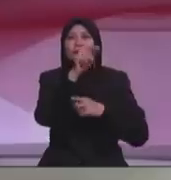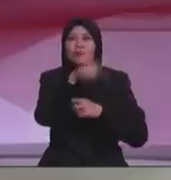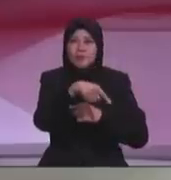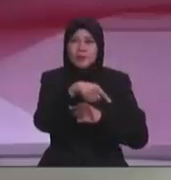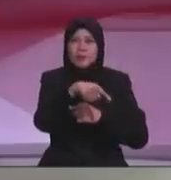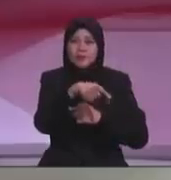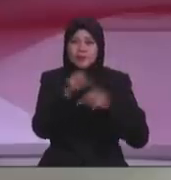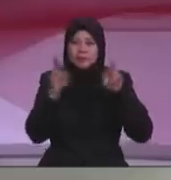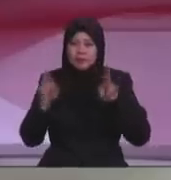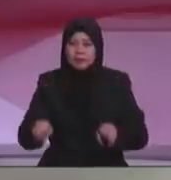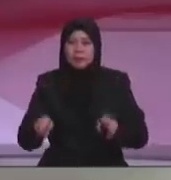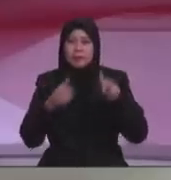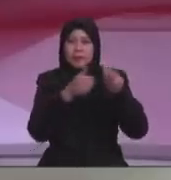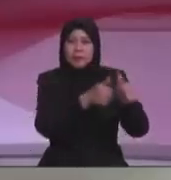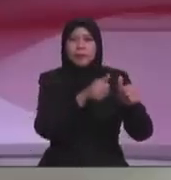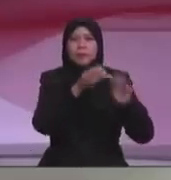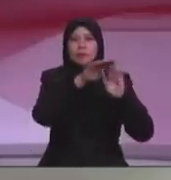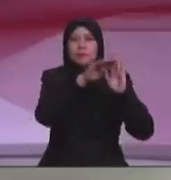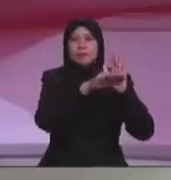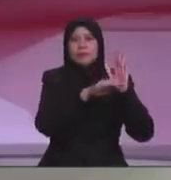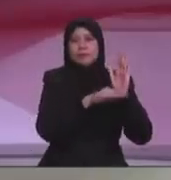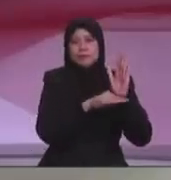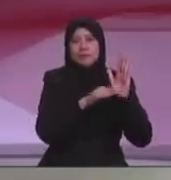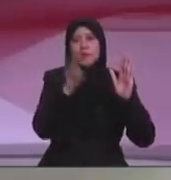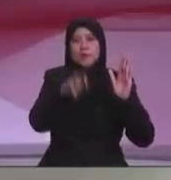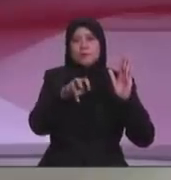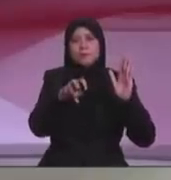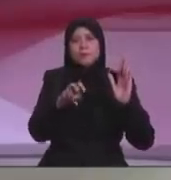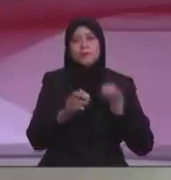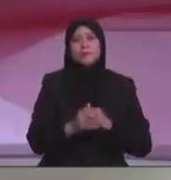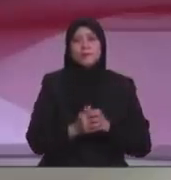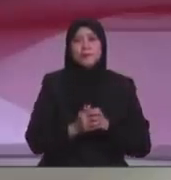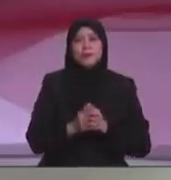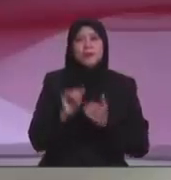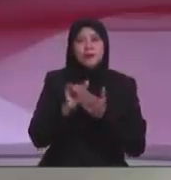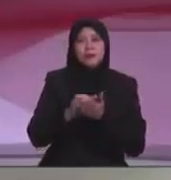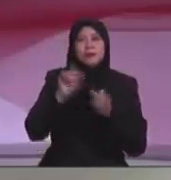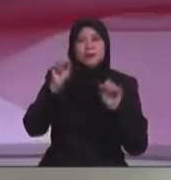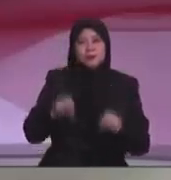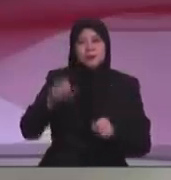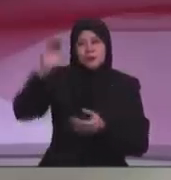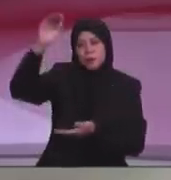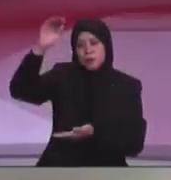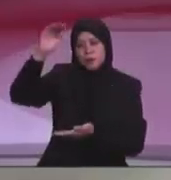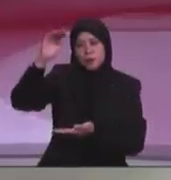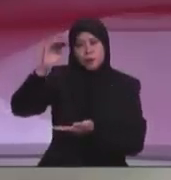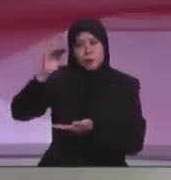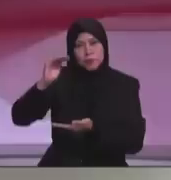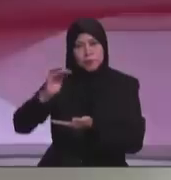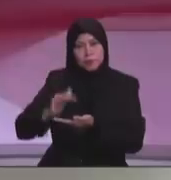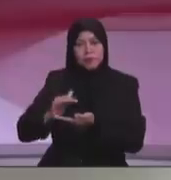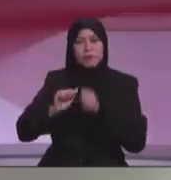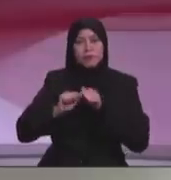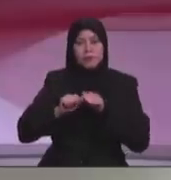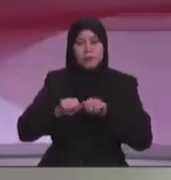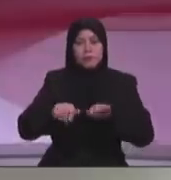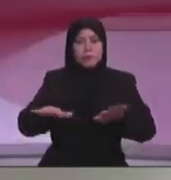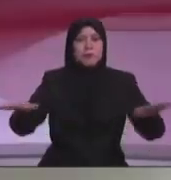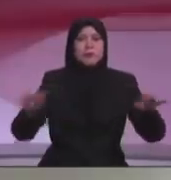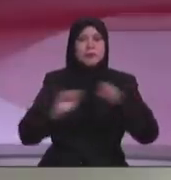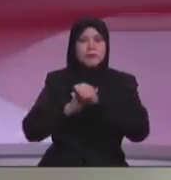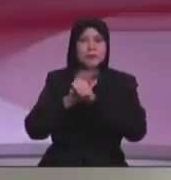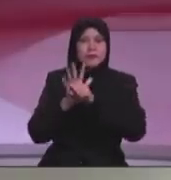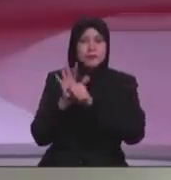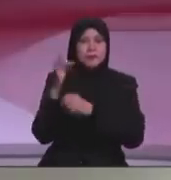perlu patuh kepada SOP. Ya, ini adalah satu cara untuk kita mengurangkan penularan COVID-19 ini.